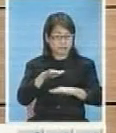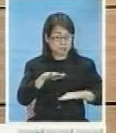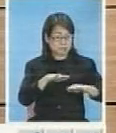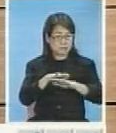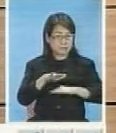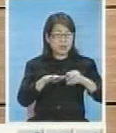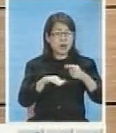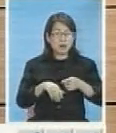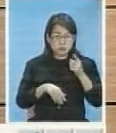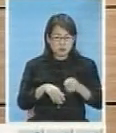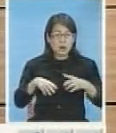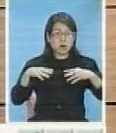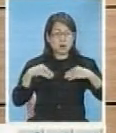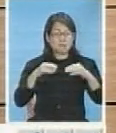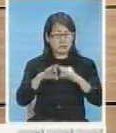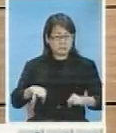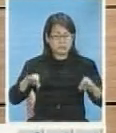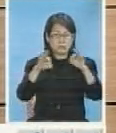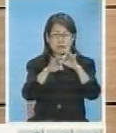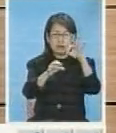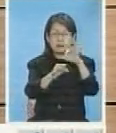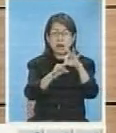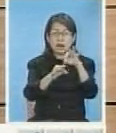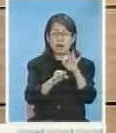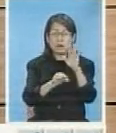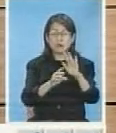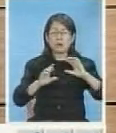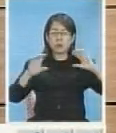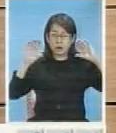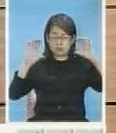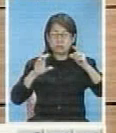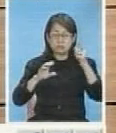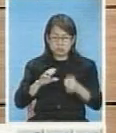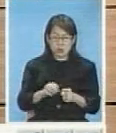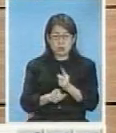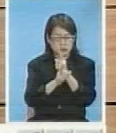ของรัฐต้องรักษาธรรมาภิบาลอย่างเคร่งครัด